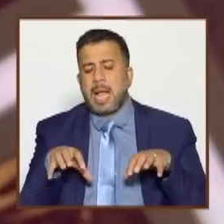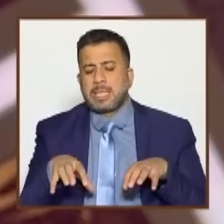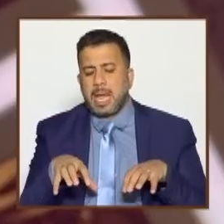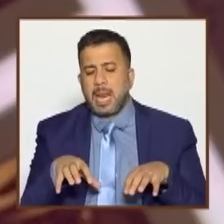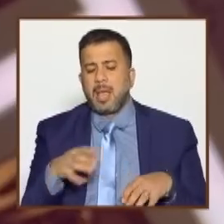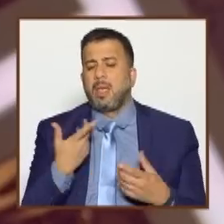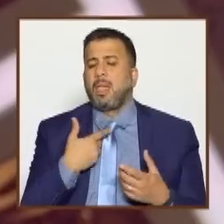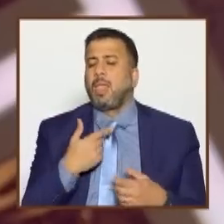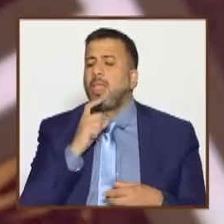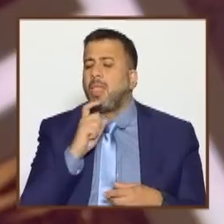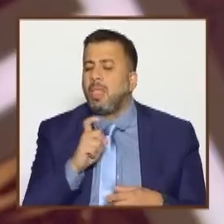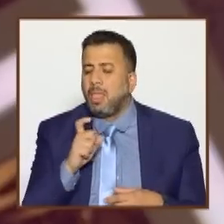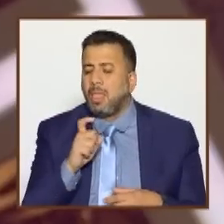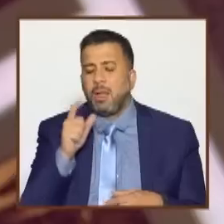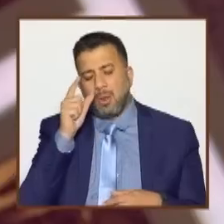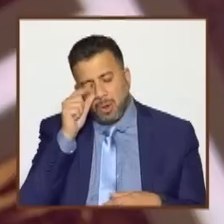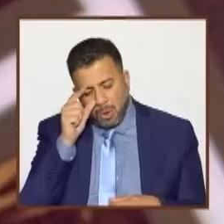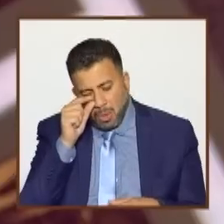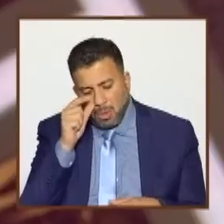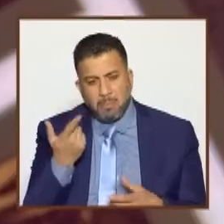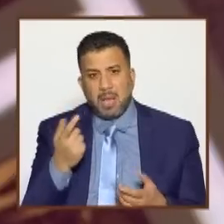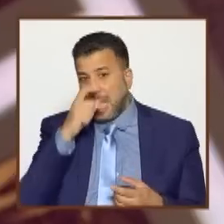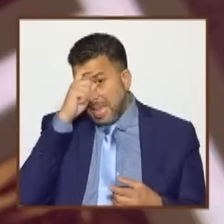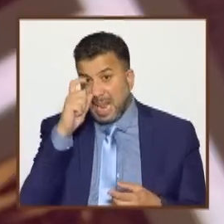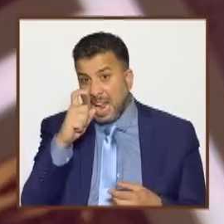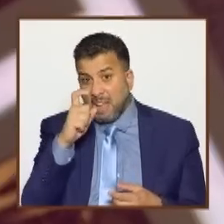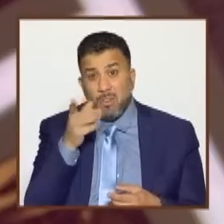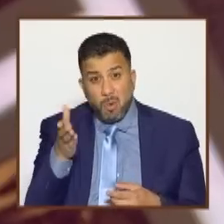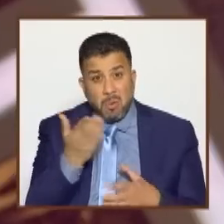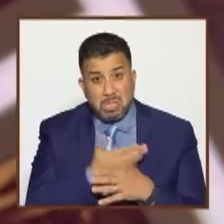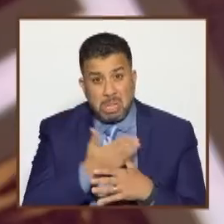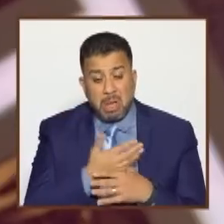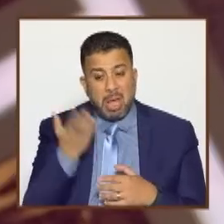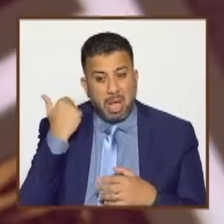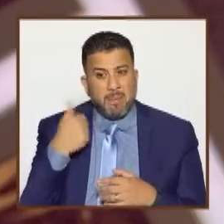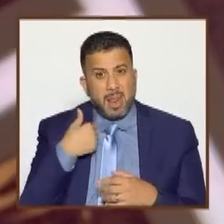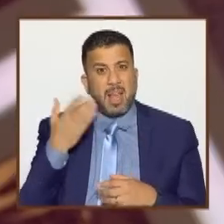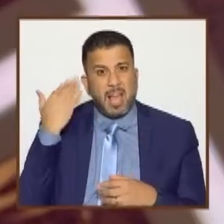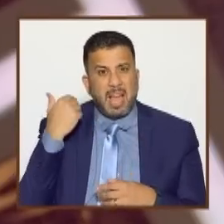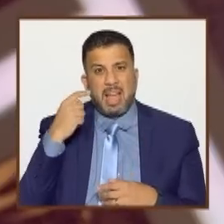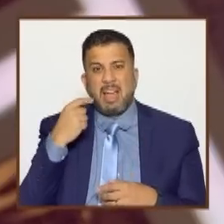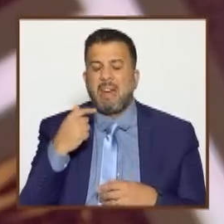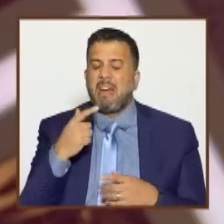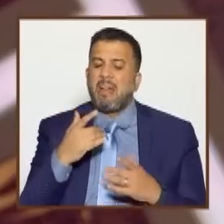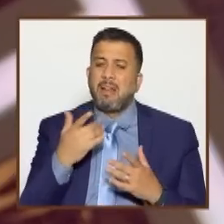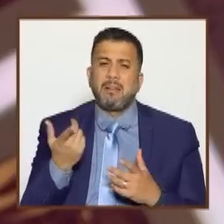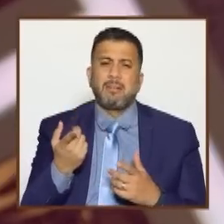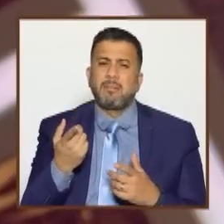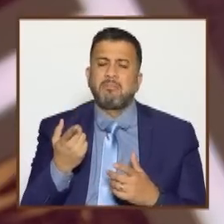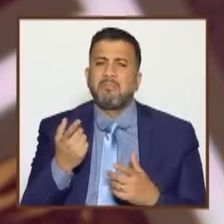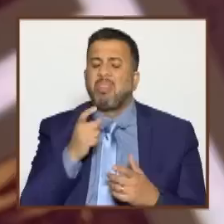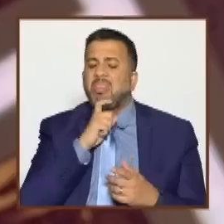يزيد من مثلا الوسواس بالكفر مثلا، وتقول هي أيضا أنت قلت لي بأنك لا